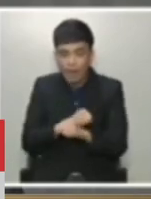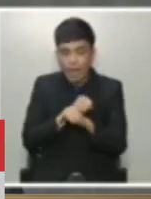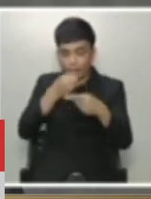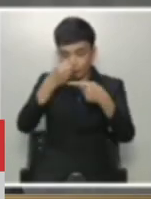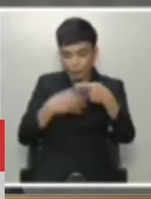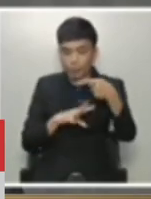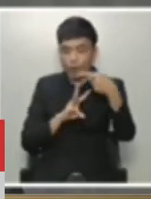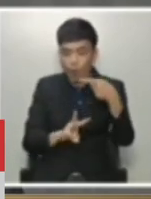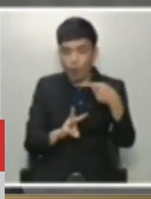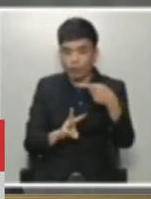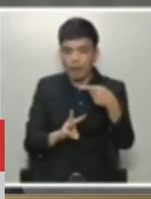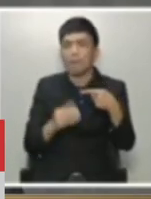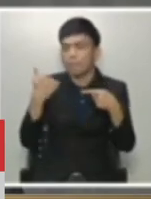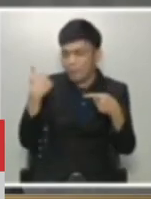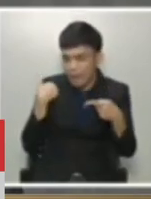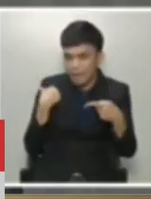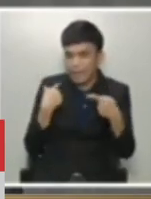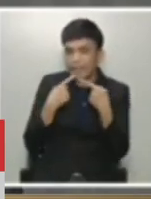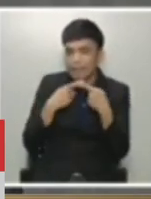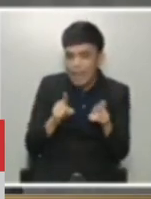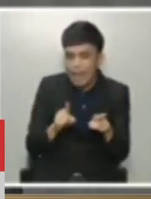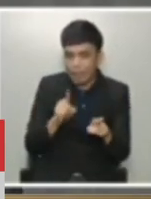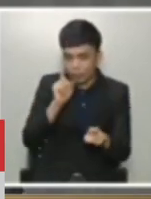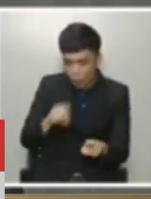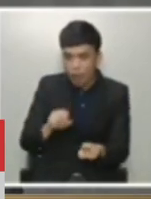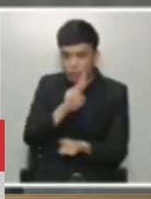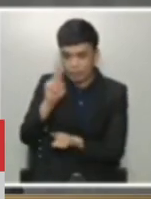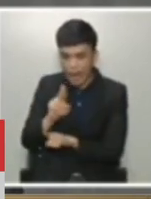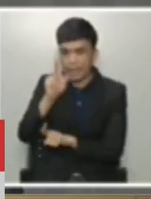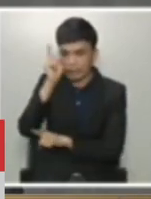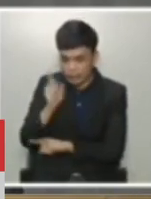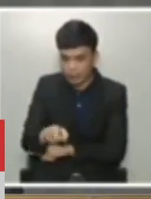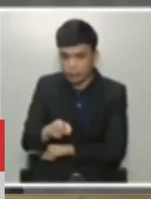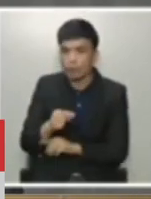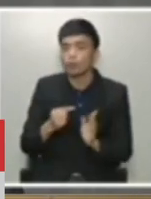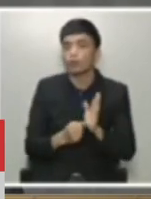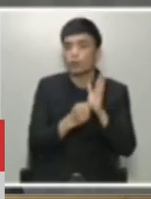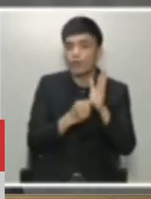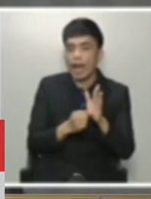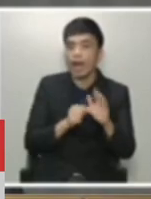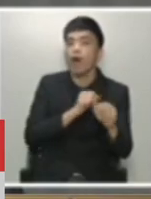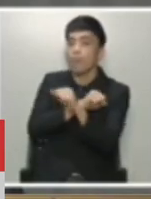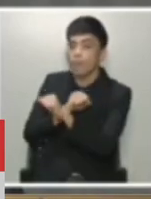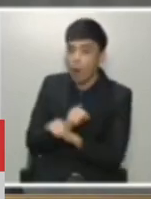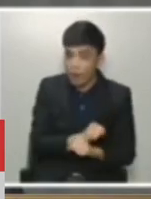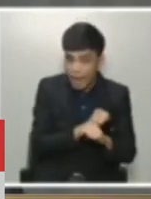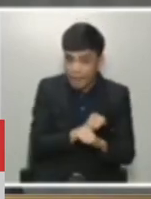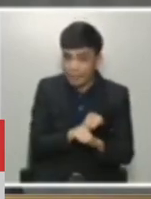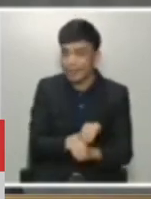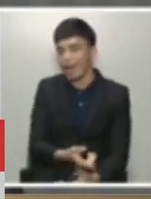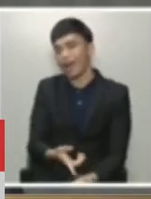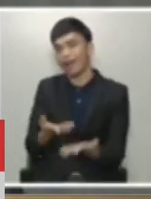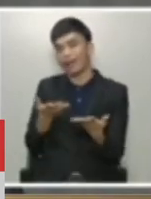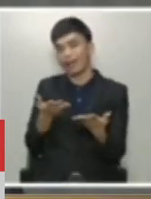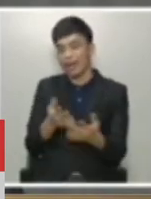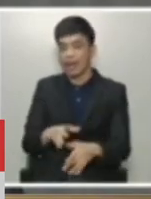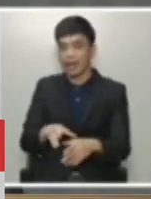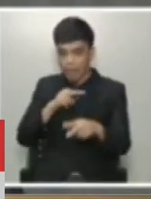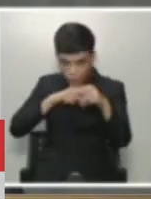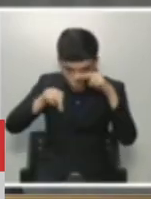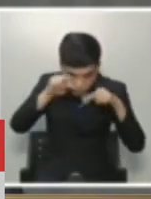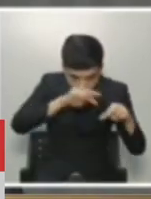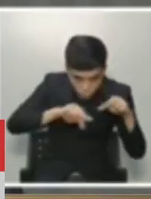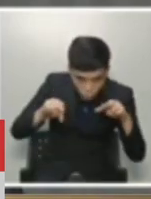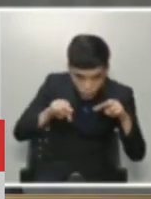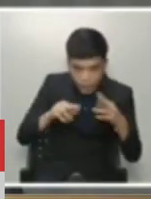ใช้ให้เป็นนั่นเองครับเช่นการป้องกันนะครับความสามารถในการที่จะเข้าไปตรวจค้นการกำจัดเหตุอะไร